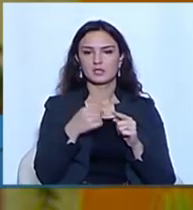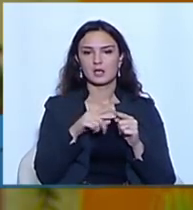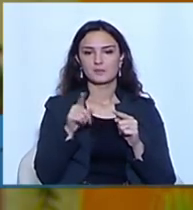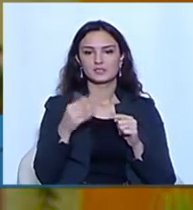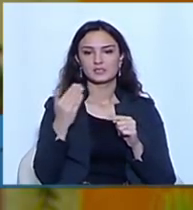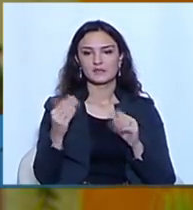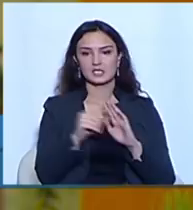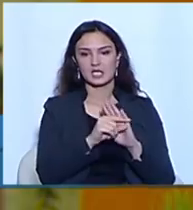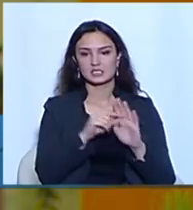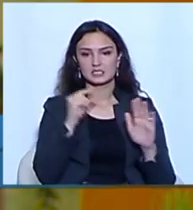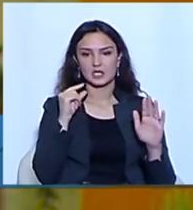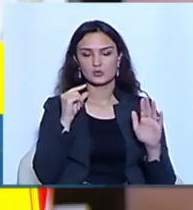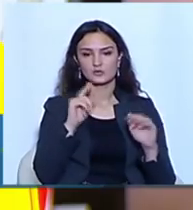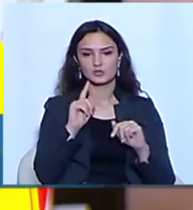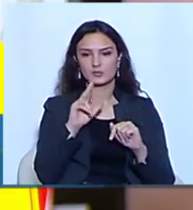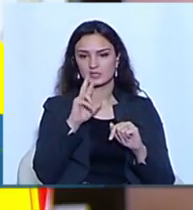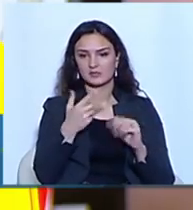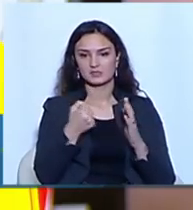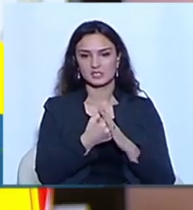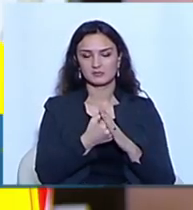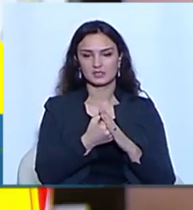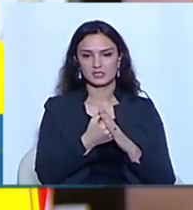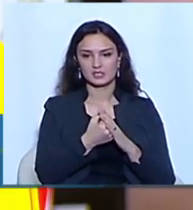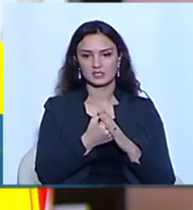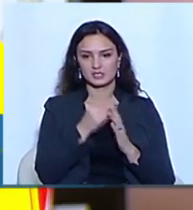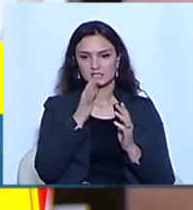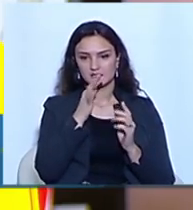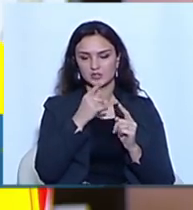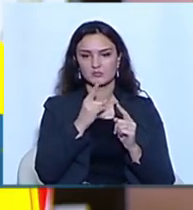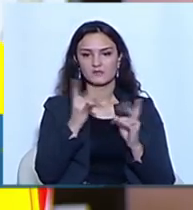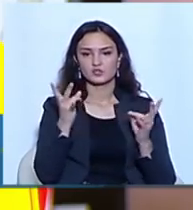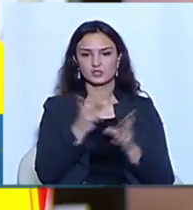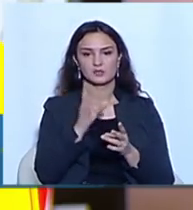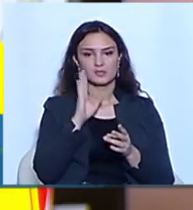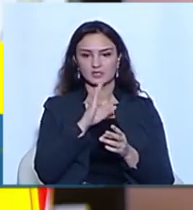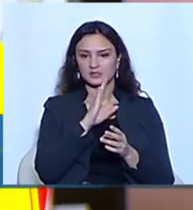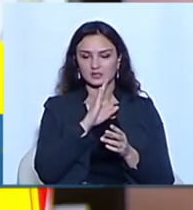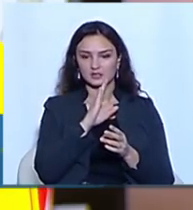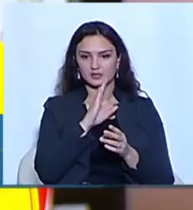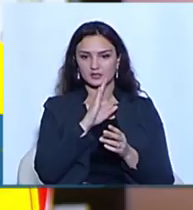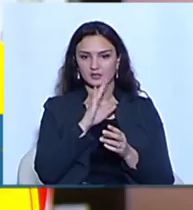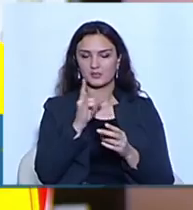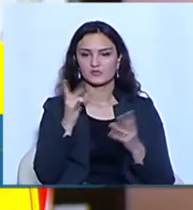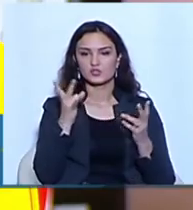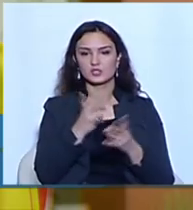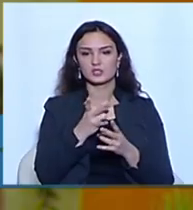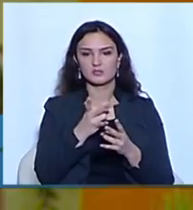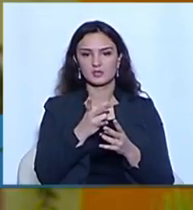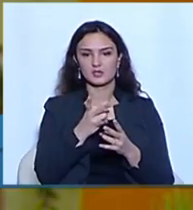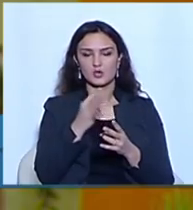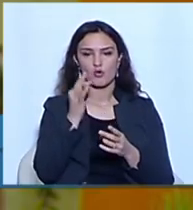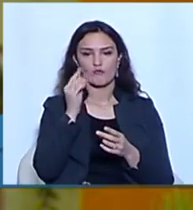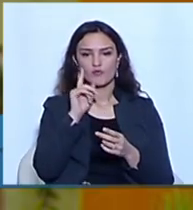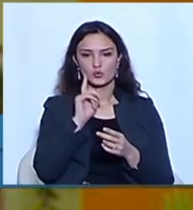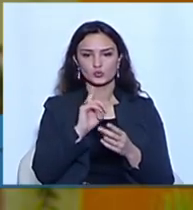ამითი თქვენ ხაზი გაუსვით იმას, რომ 3 წლამდე ასაკში ბავშვს სჭირდება დედა, ბავშვს სჭირდება